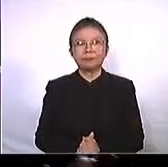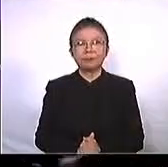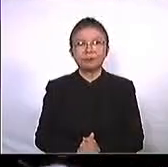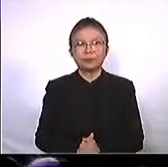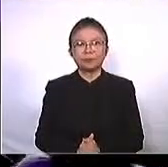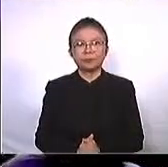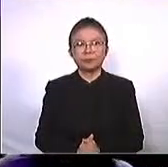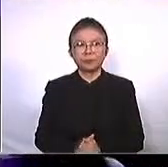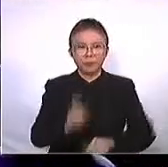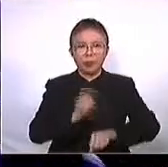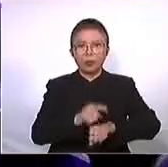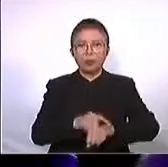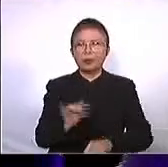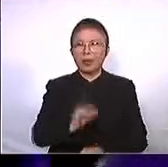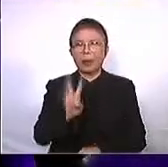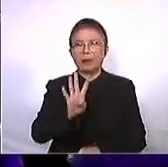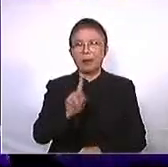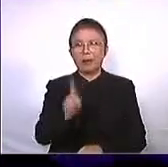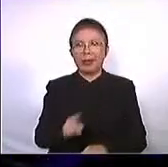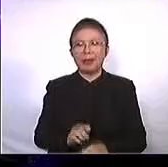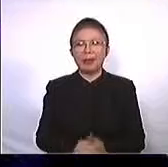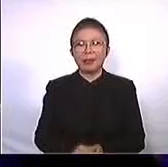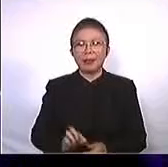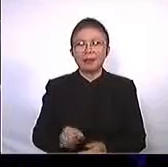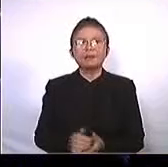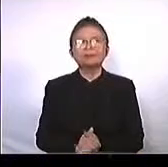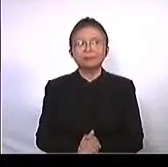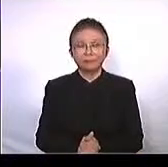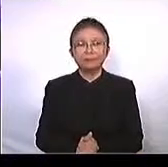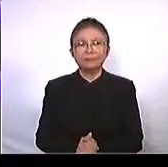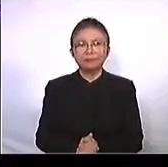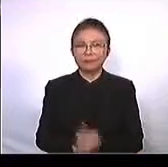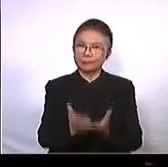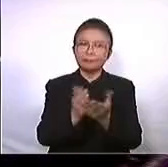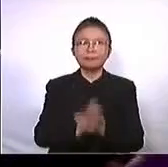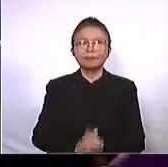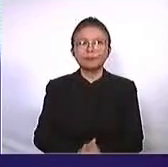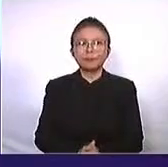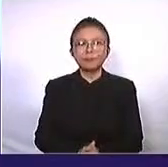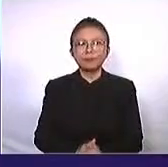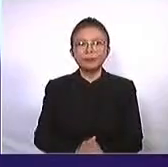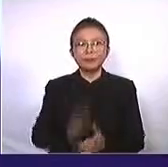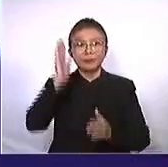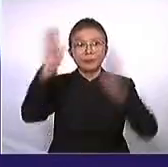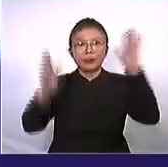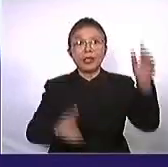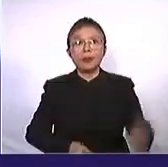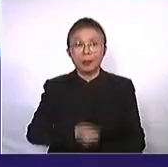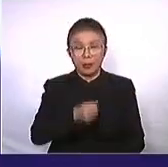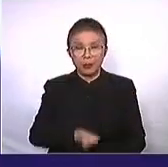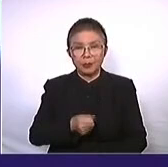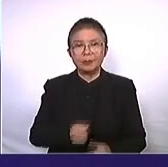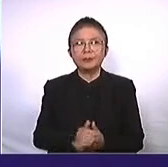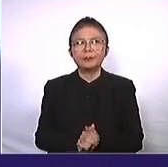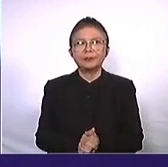Pak Mahfud, waktu Bapak 4 menit, kami akan mulai ketika Bapak mulai berbicara. Silakan. Assalamualaikum warahmatullahi